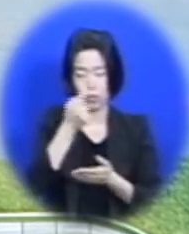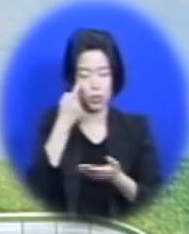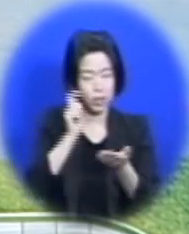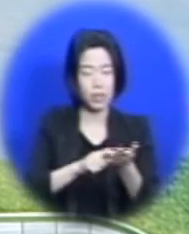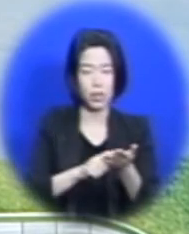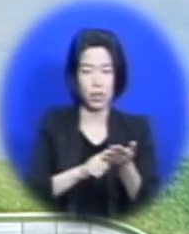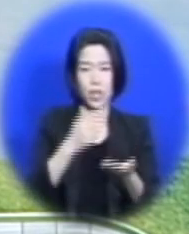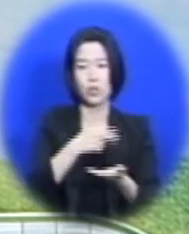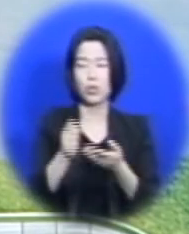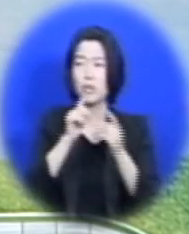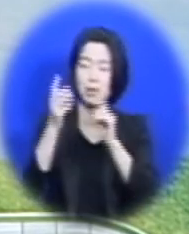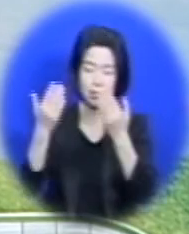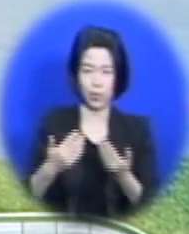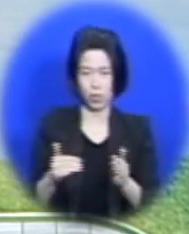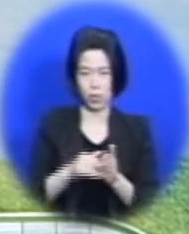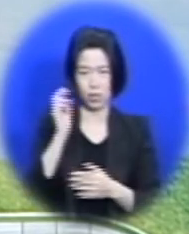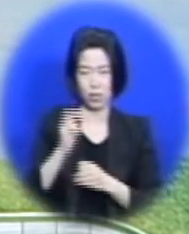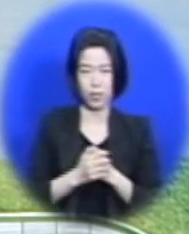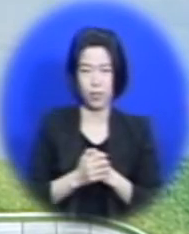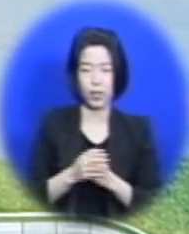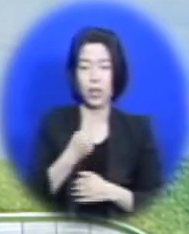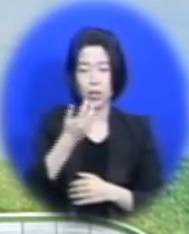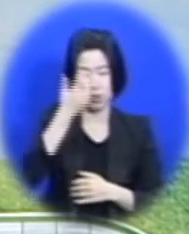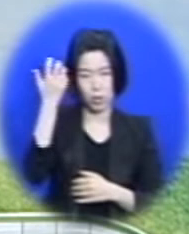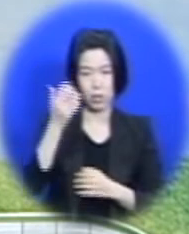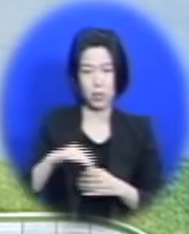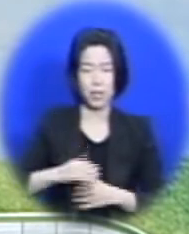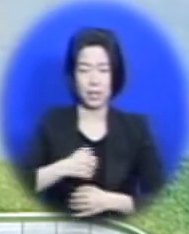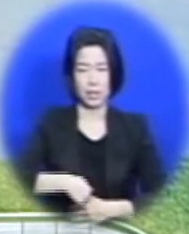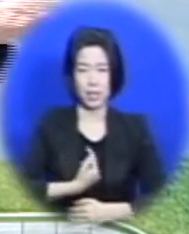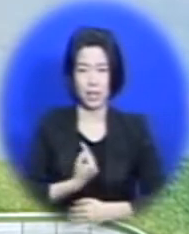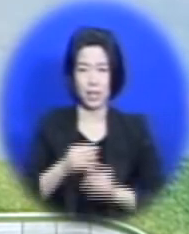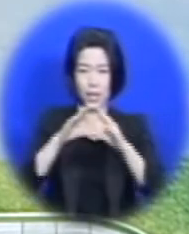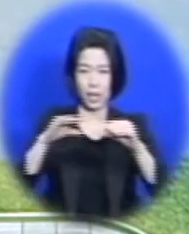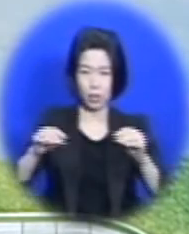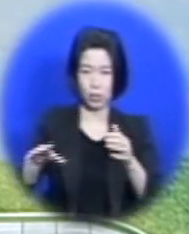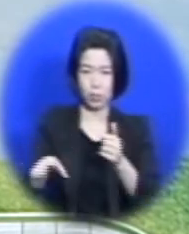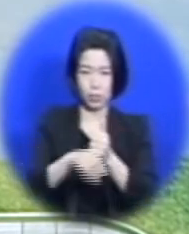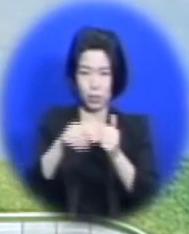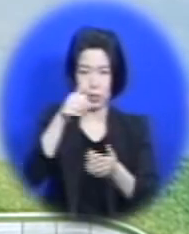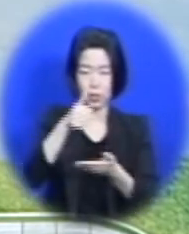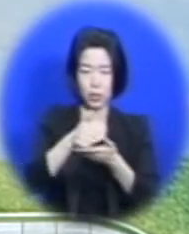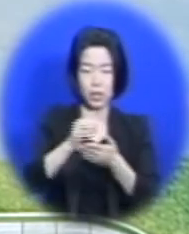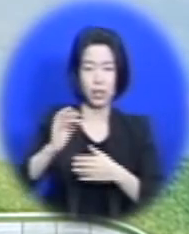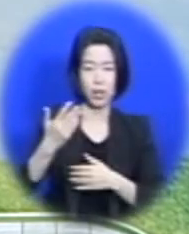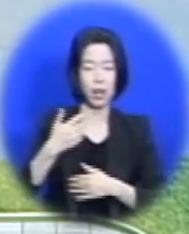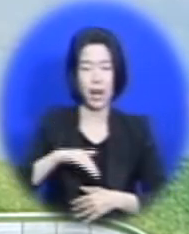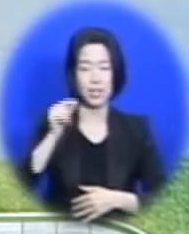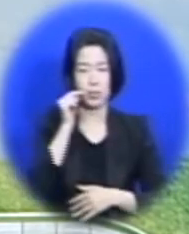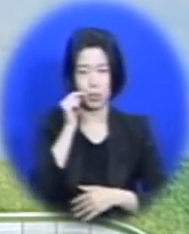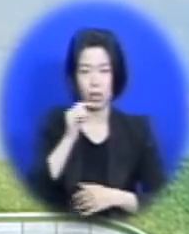주님이 말씀하신 거예요. 요셉은 자기가 애굽의 총리가 될 것은 전혀 알지 못했습니다. 그냥 오직